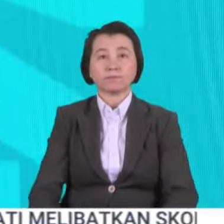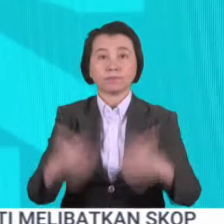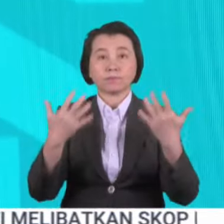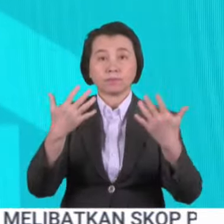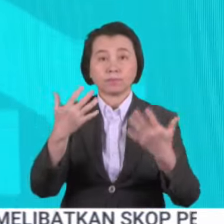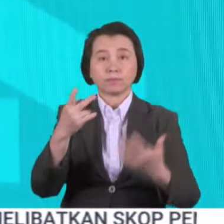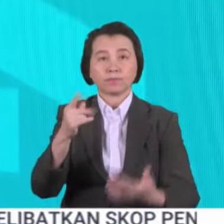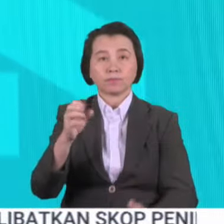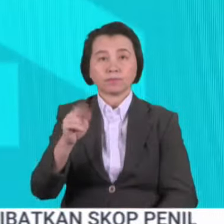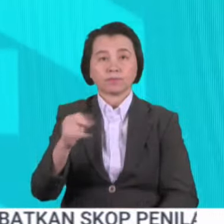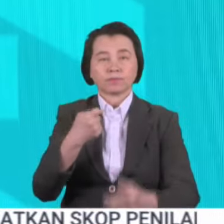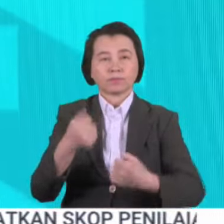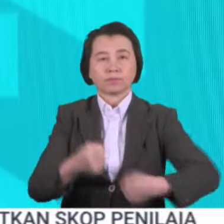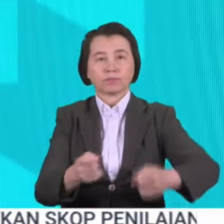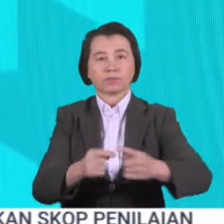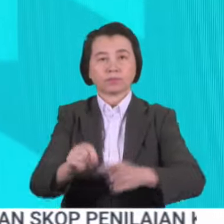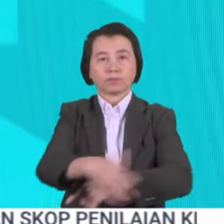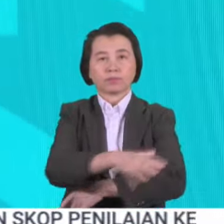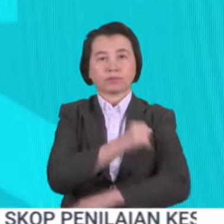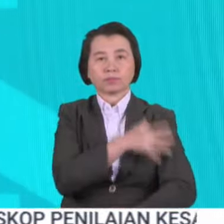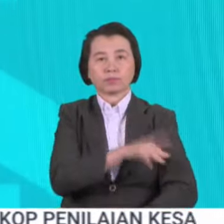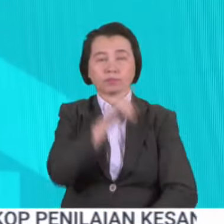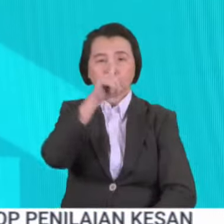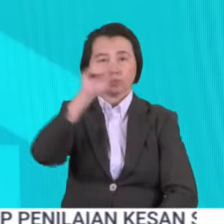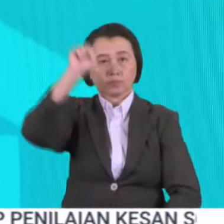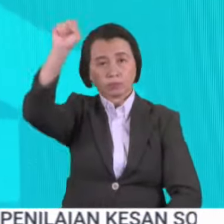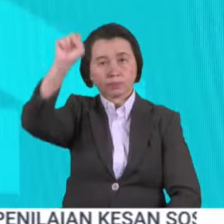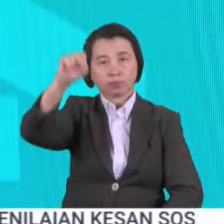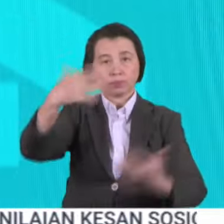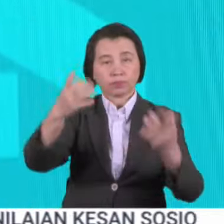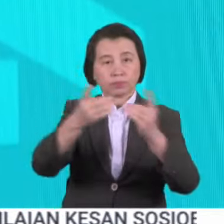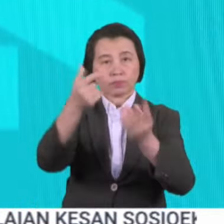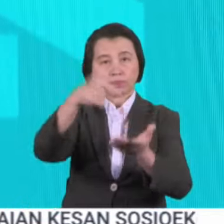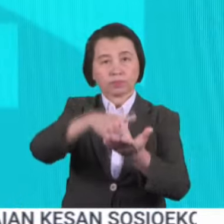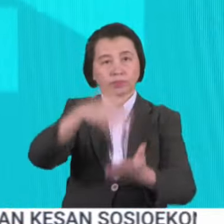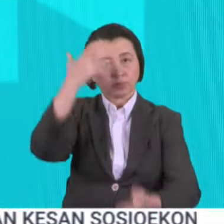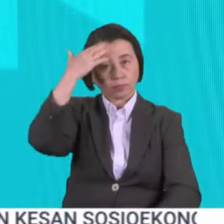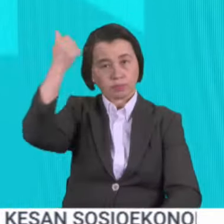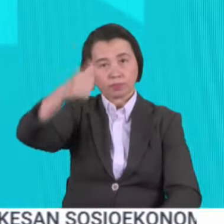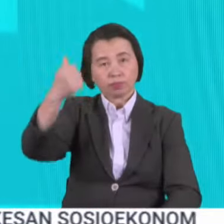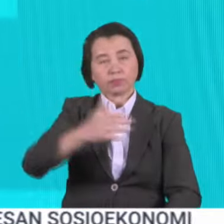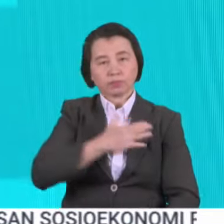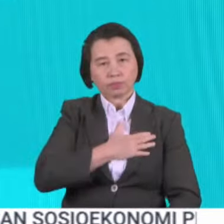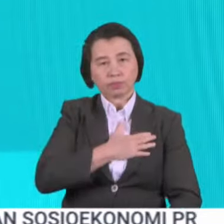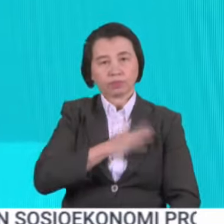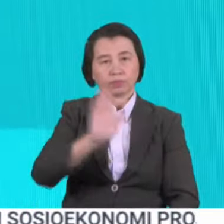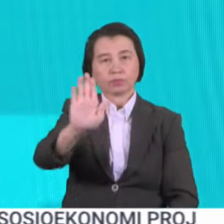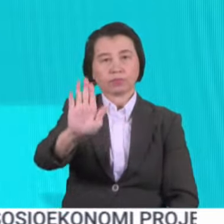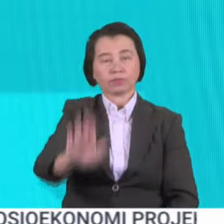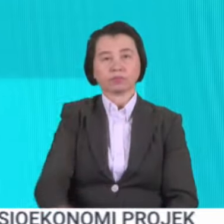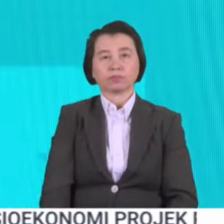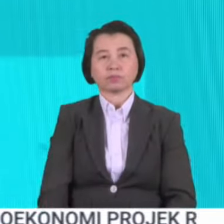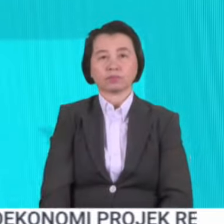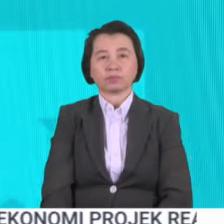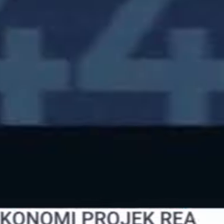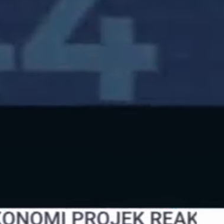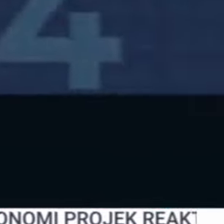Sekian Kanta 744 dari Sungai Kesegara. Palestin pasti merdeka. Sehingga berjumpa lagi. Assalamualaikum. Salam Lisa Madani.